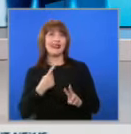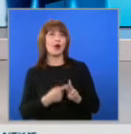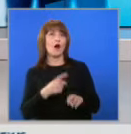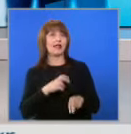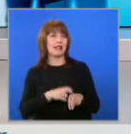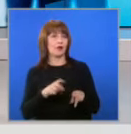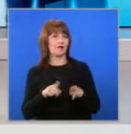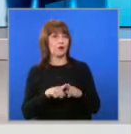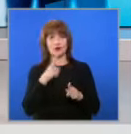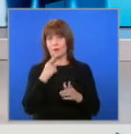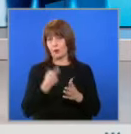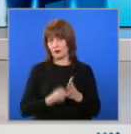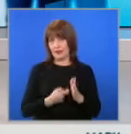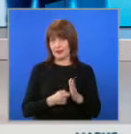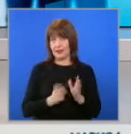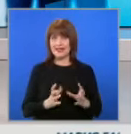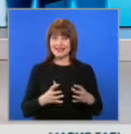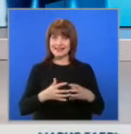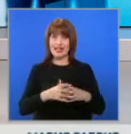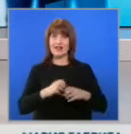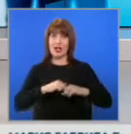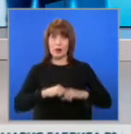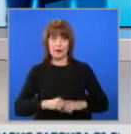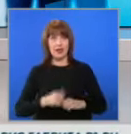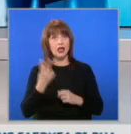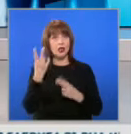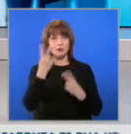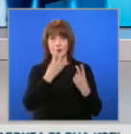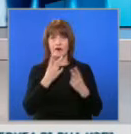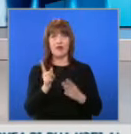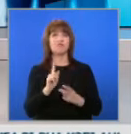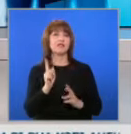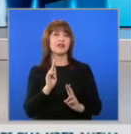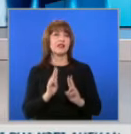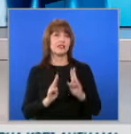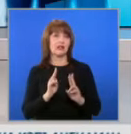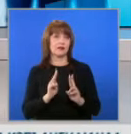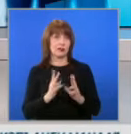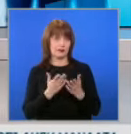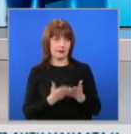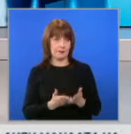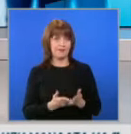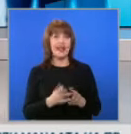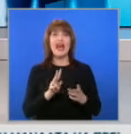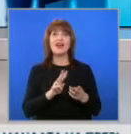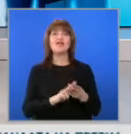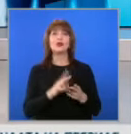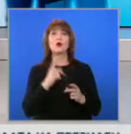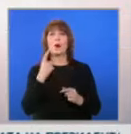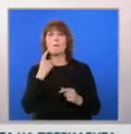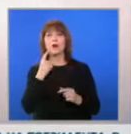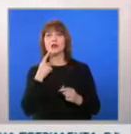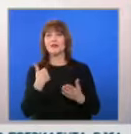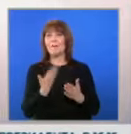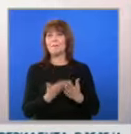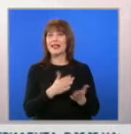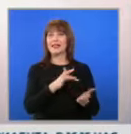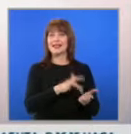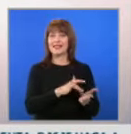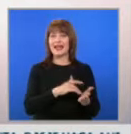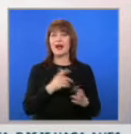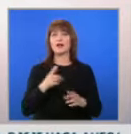също потвърди, че представения състав на кабинета и споразумението не са съгласувани с тях. Виктор Борисов е пред